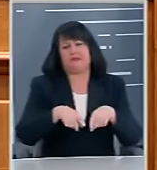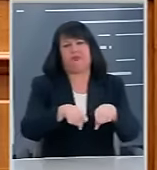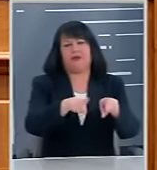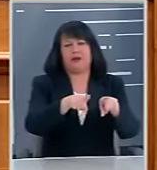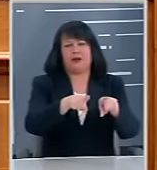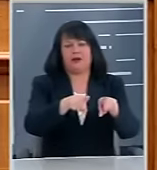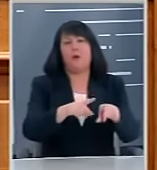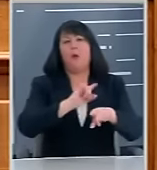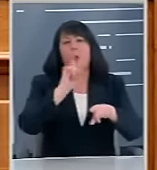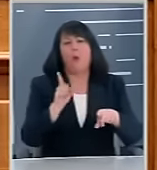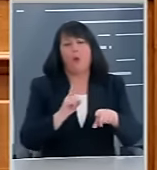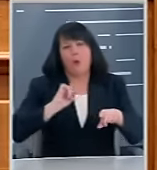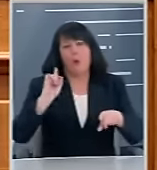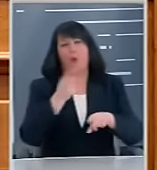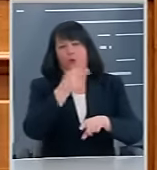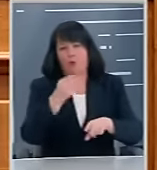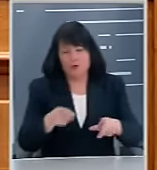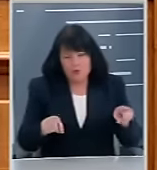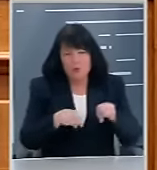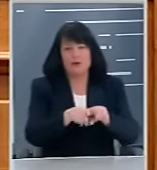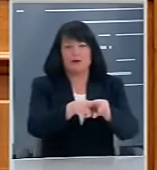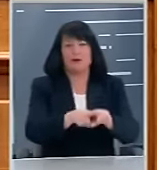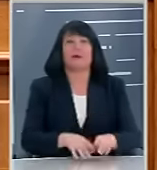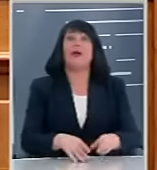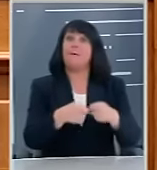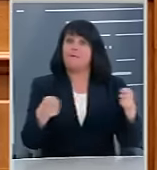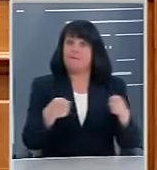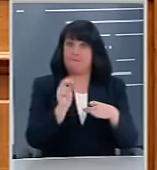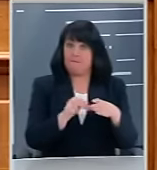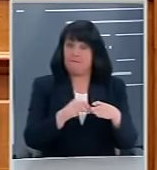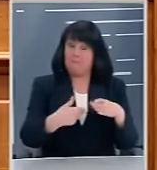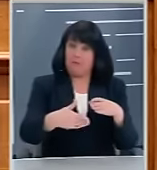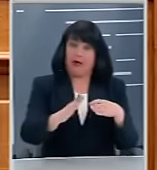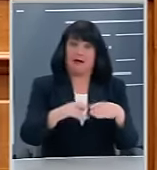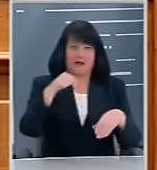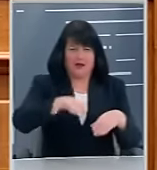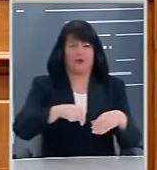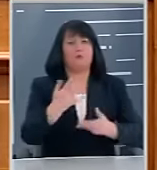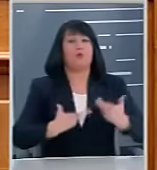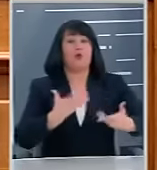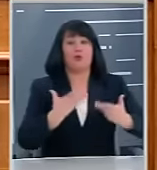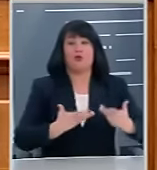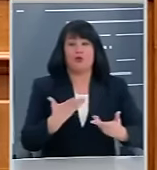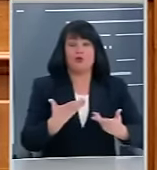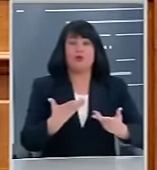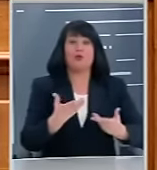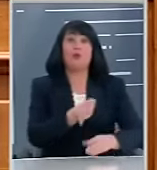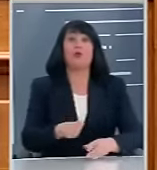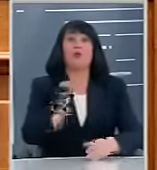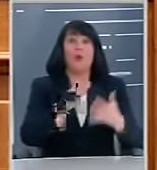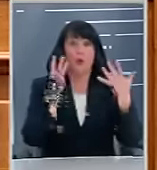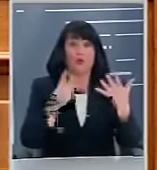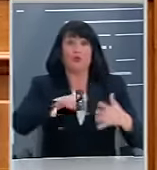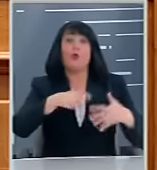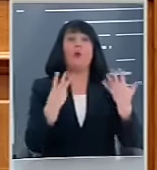στα πάντα, θα ψήφιζαν μέτρα στο φετινό προϋπολογισμό πάνω από